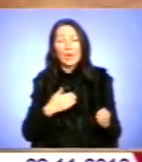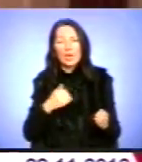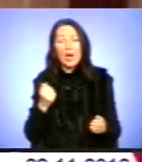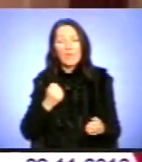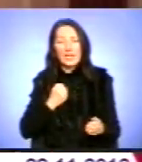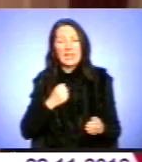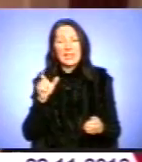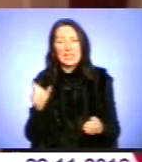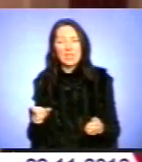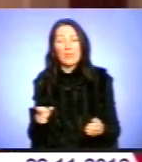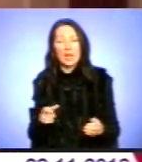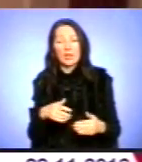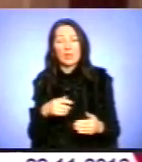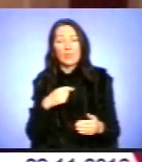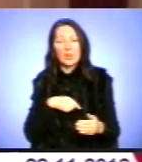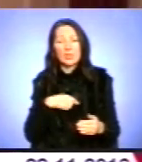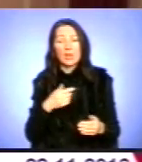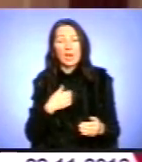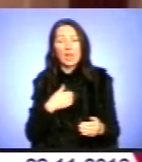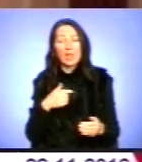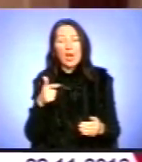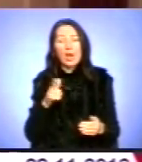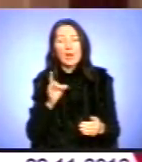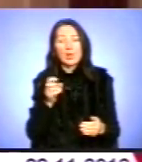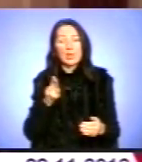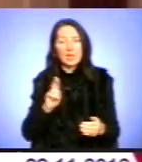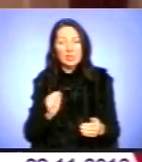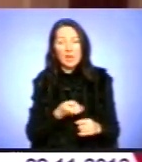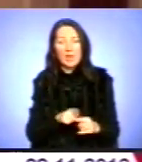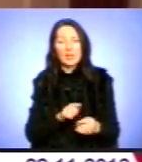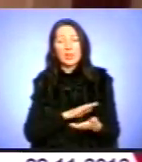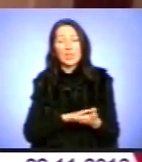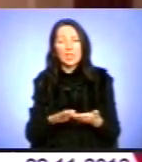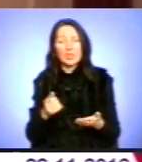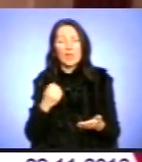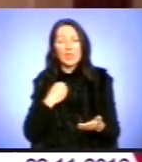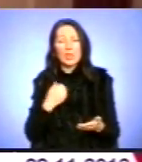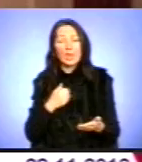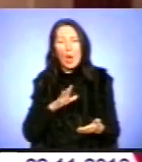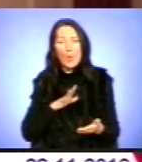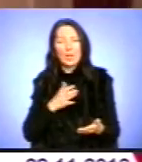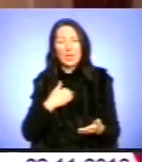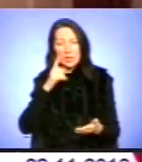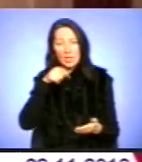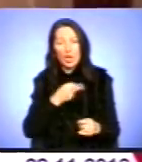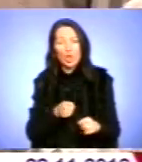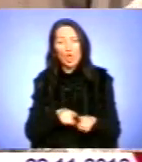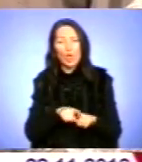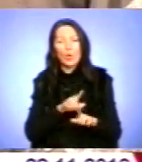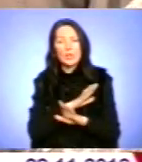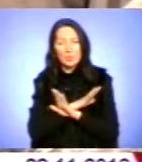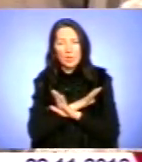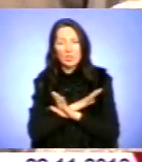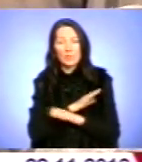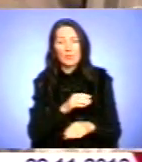чоловік, в принципі, но агресія – це чисто військовий. Я побував, я знаю, що таке смерть.